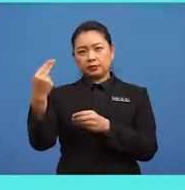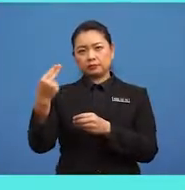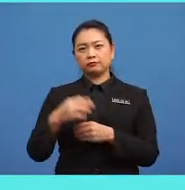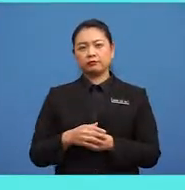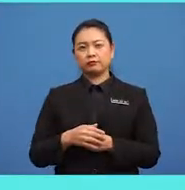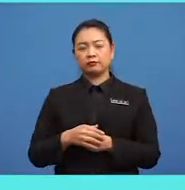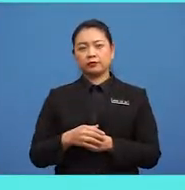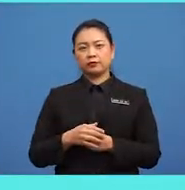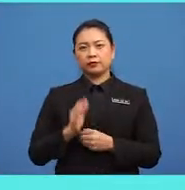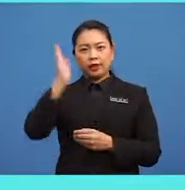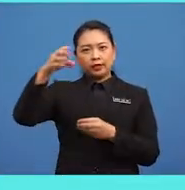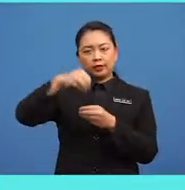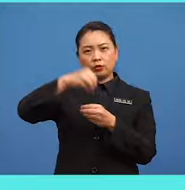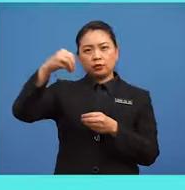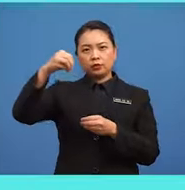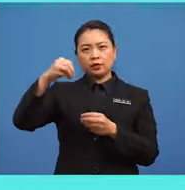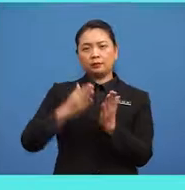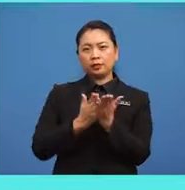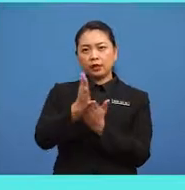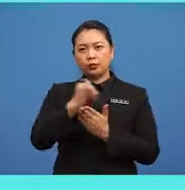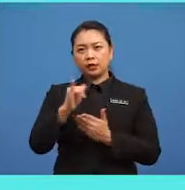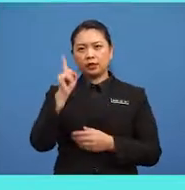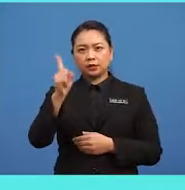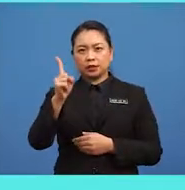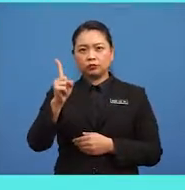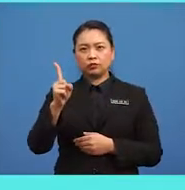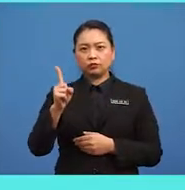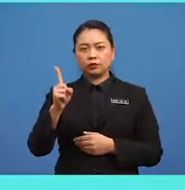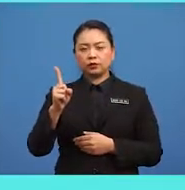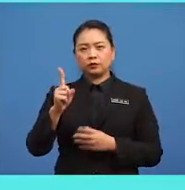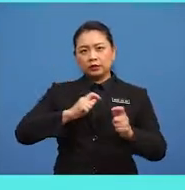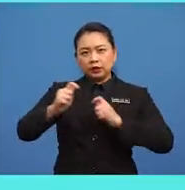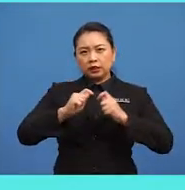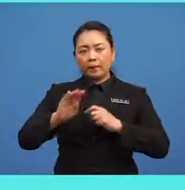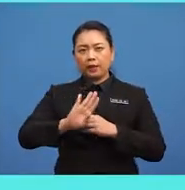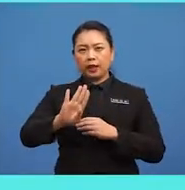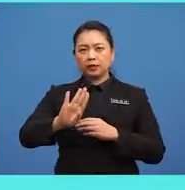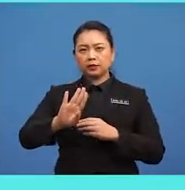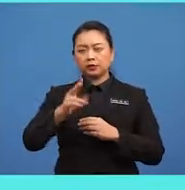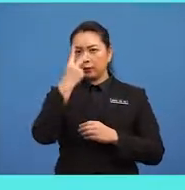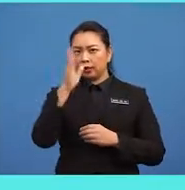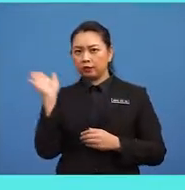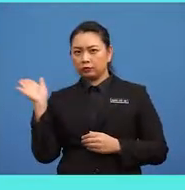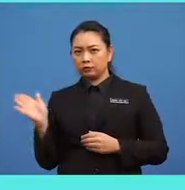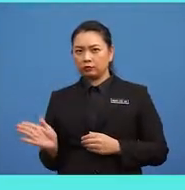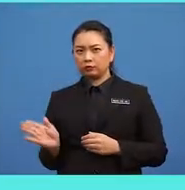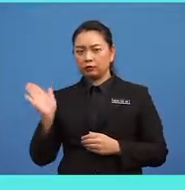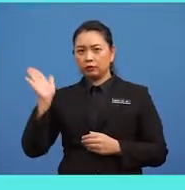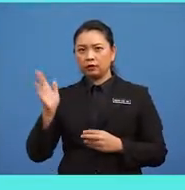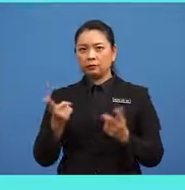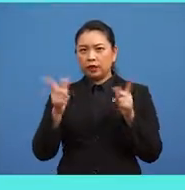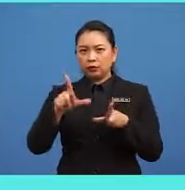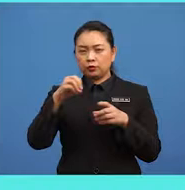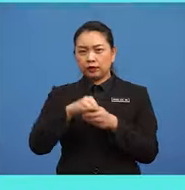seterusnya dioksidakan melalui satu siri tindak balas di dalam mitokondrion